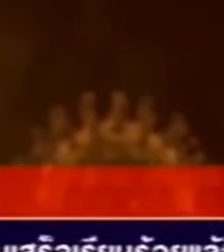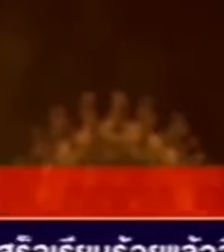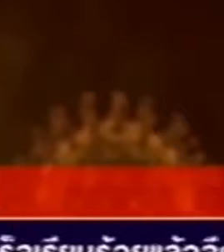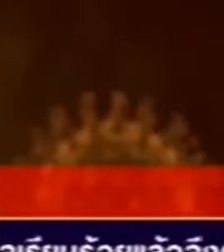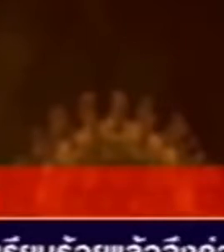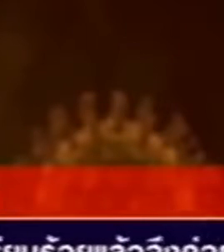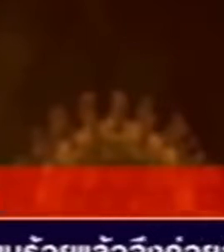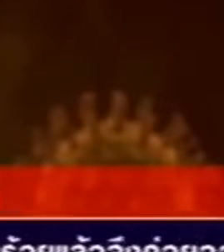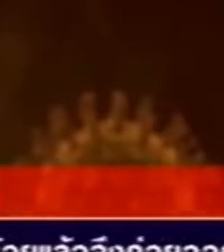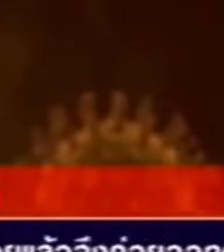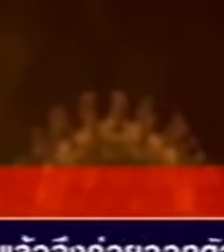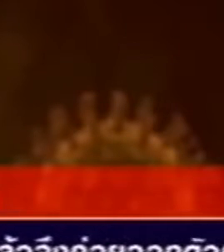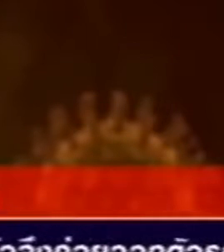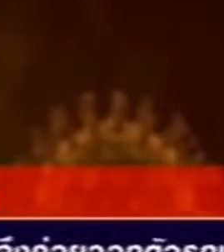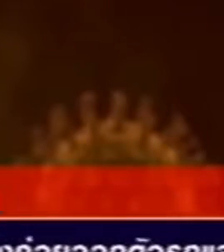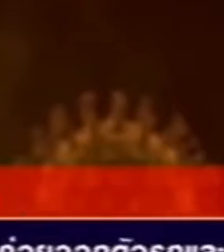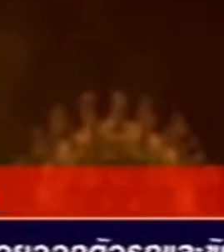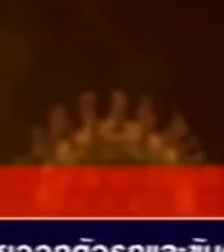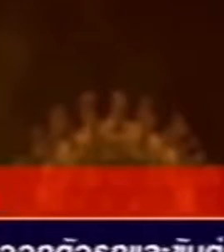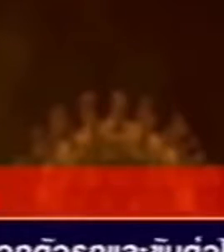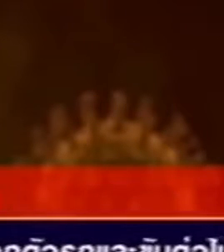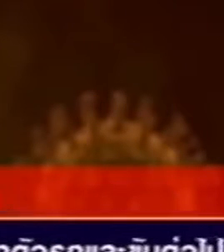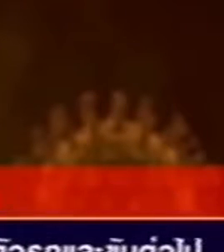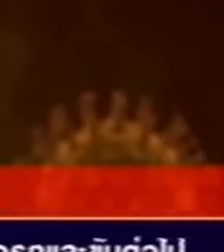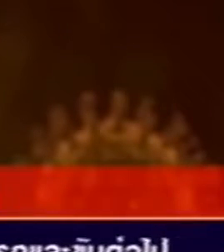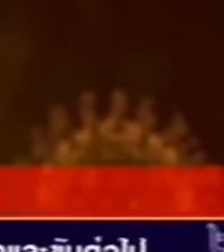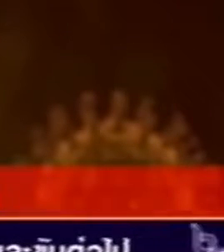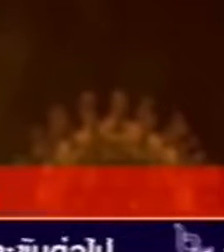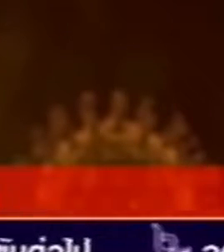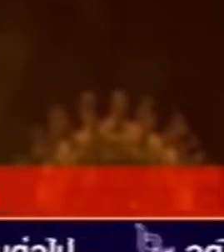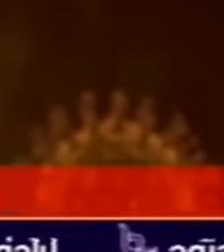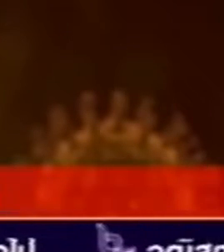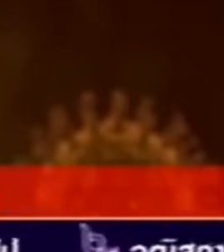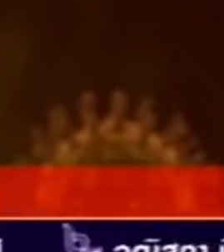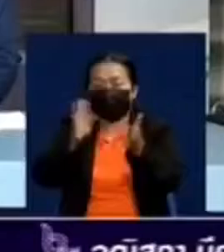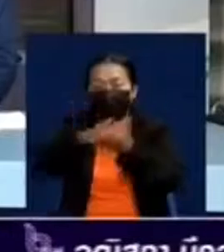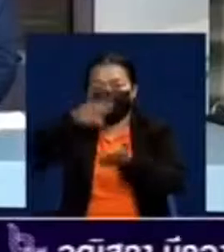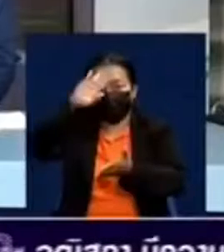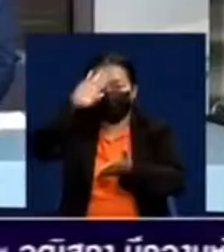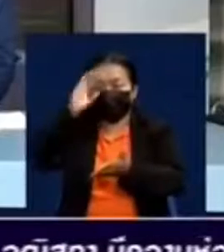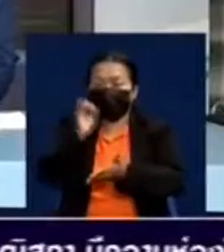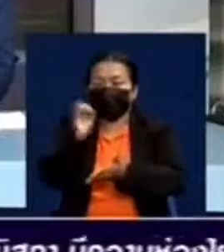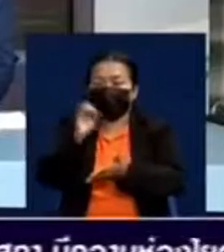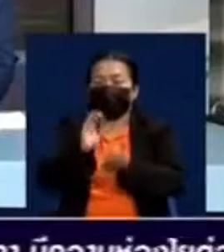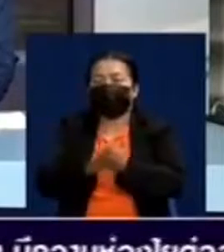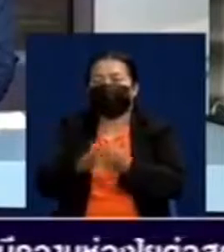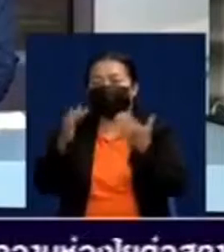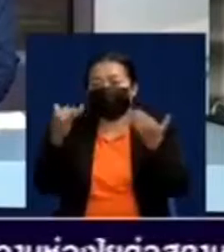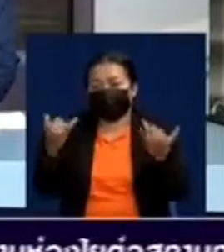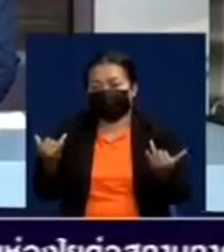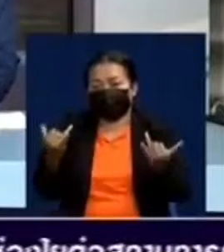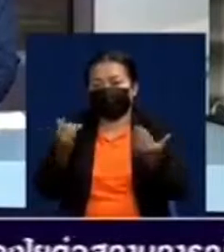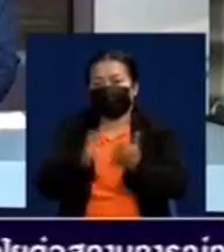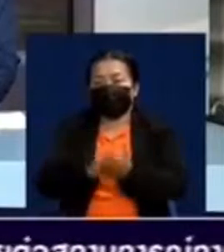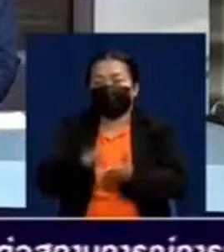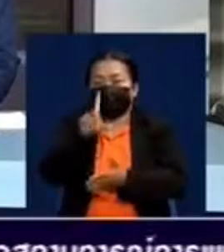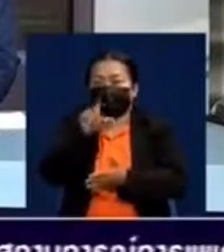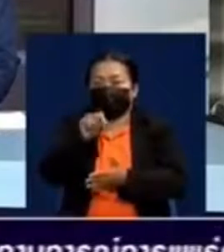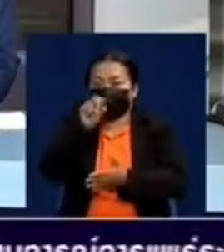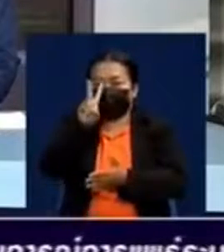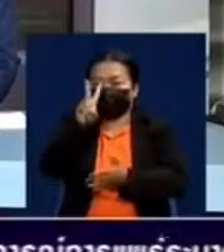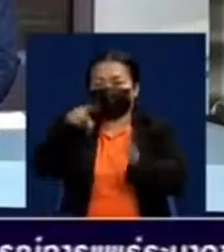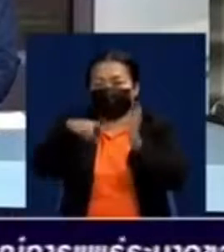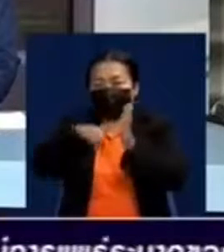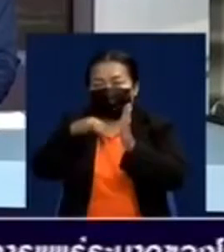ใหม่ครับทำให้ยอดผู้ติดเชื้อสะสมยังคงอยู่ที่33รายด้วยกันครับ สำหรับ22จังหวัดในประเทศไทยที่ไม่พบผู้ป่วยติดเชื้อโ